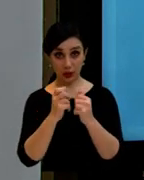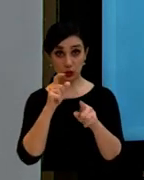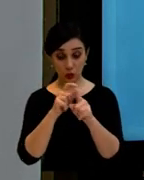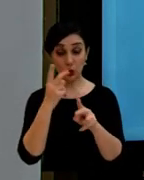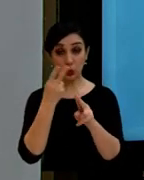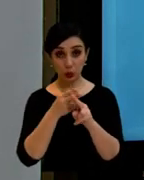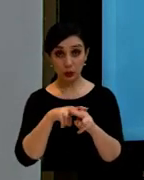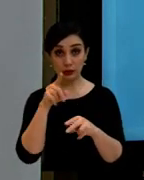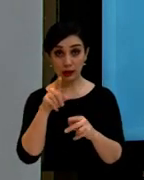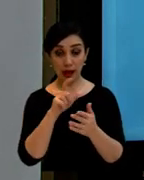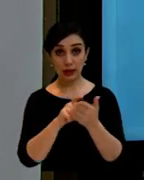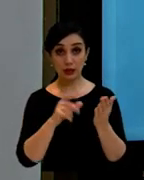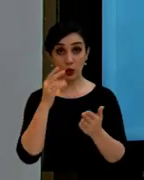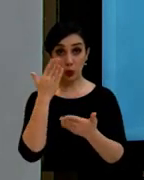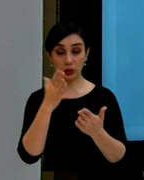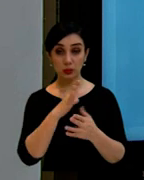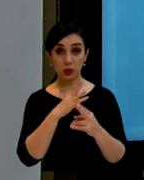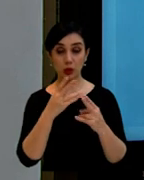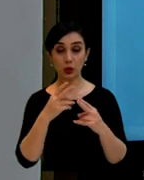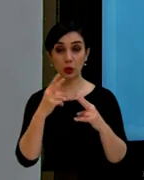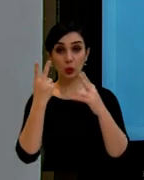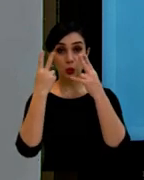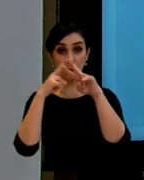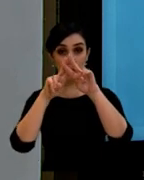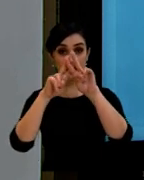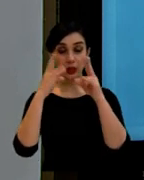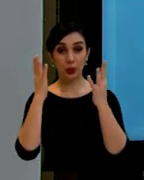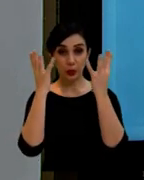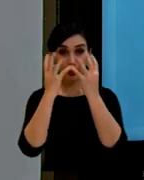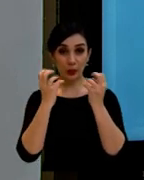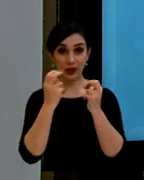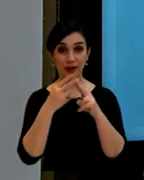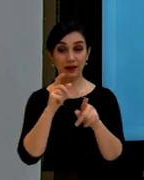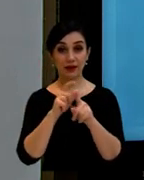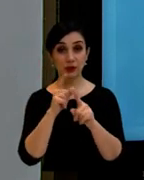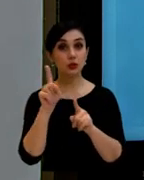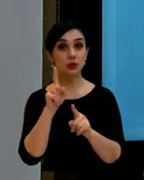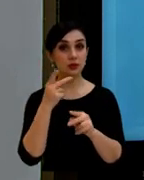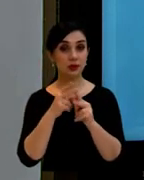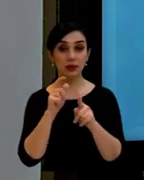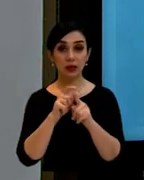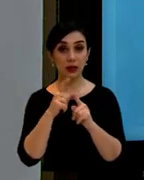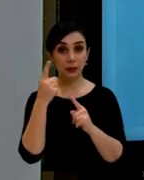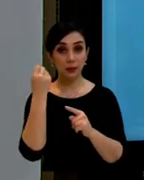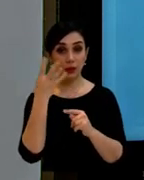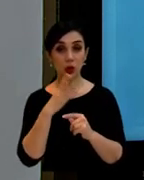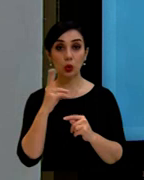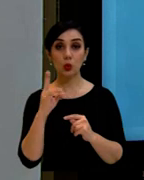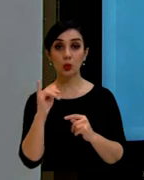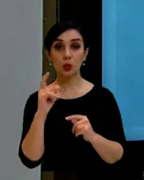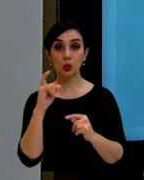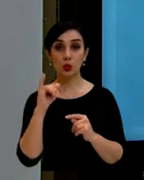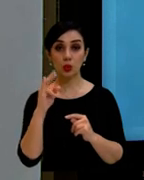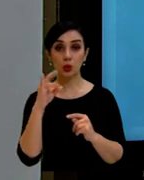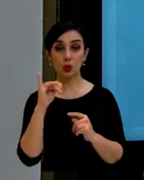Agar shu asarni o'qigan bo'lsangiz, Yulduzli tunlar asarini, gap nima haqida ketayotganini bildingiz. Bu Ko'hinur olmasi